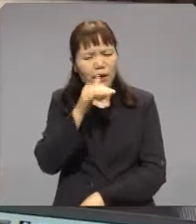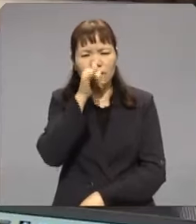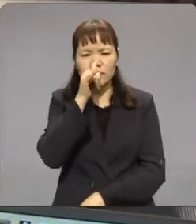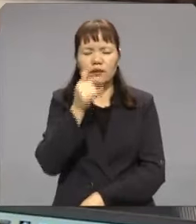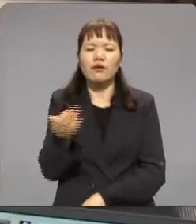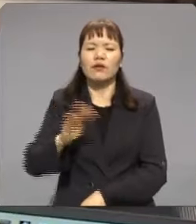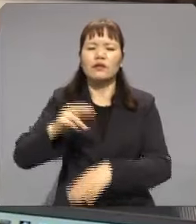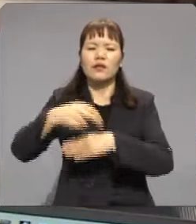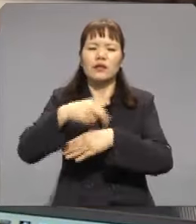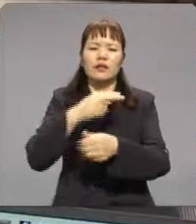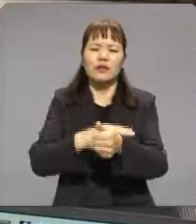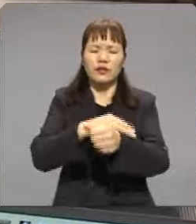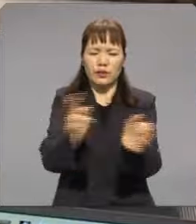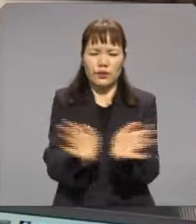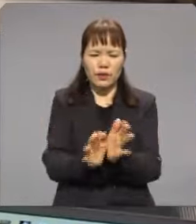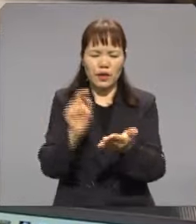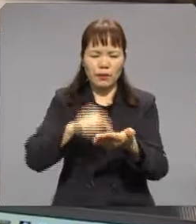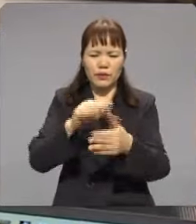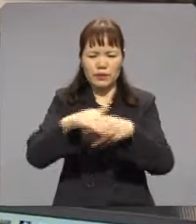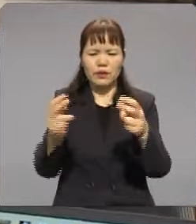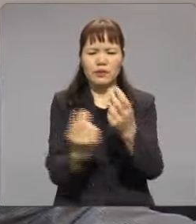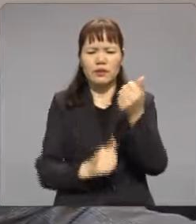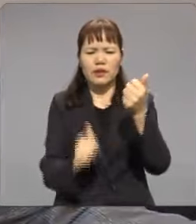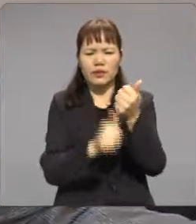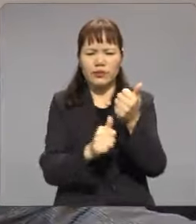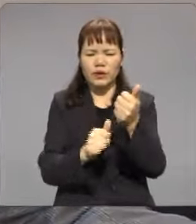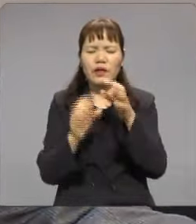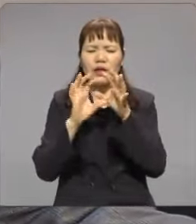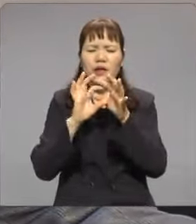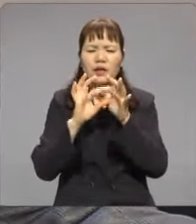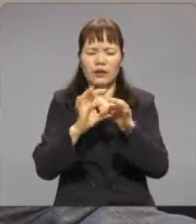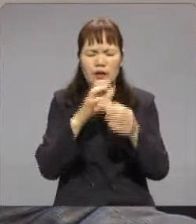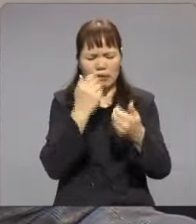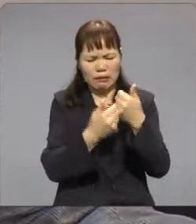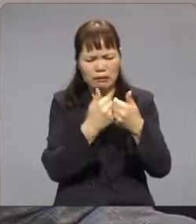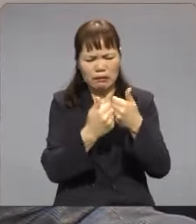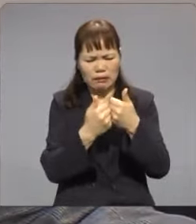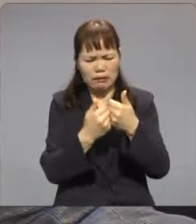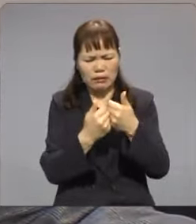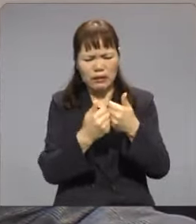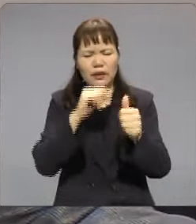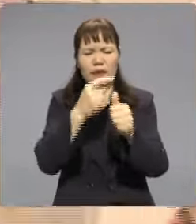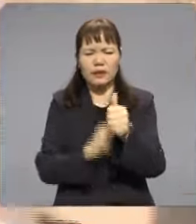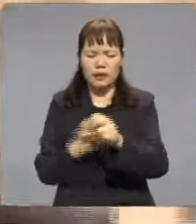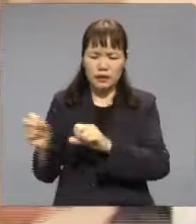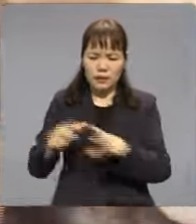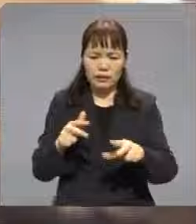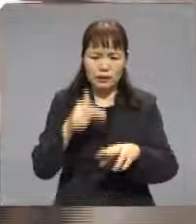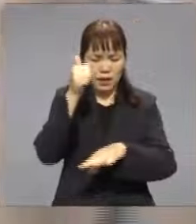현재 의료계가 비대위를 둘러싼 내분으로 혼란을 겪고 있는 만큼 당장의 어떤